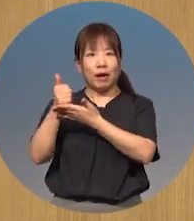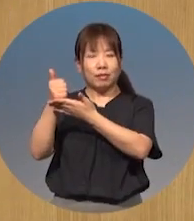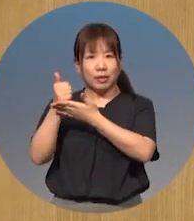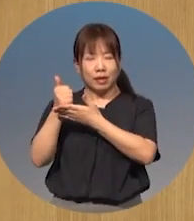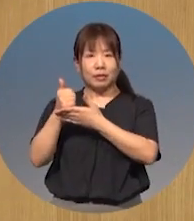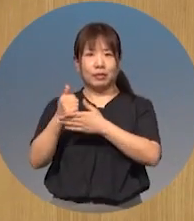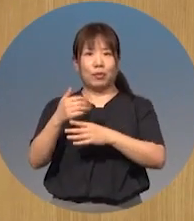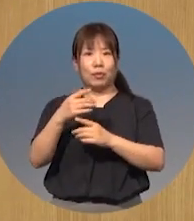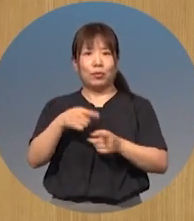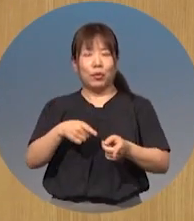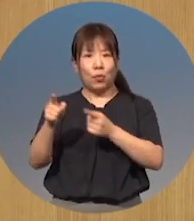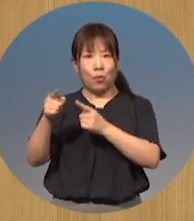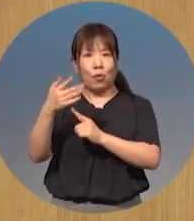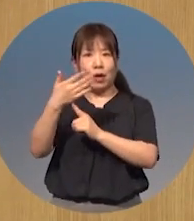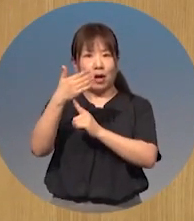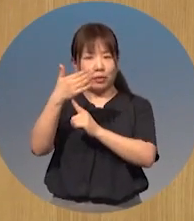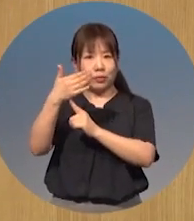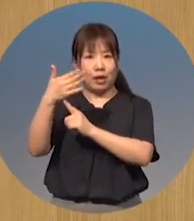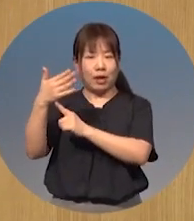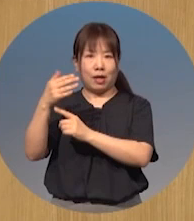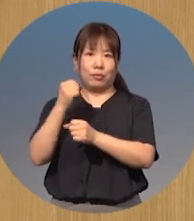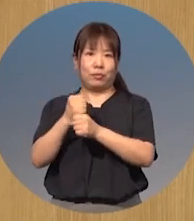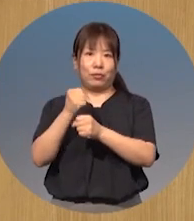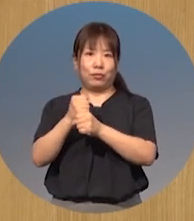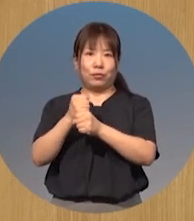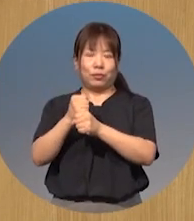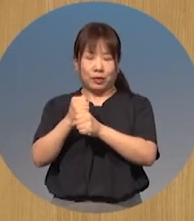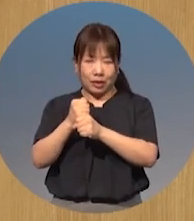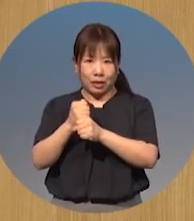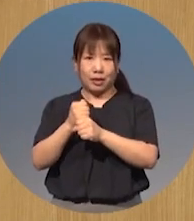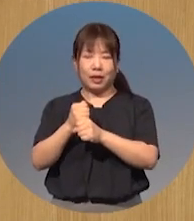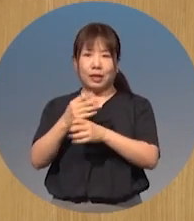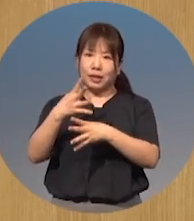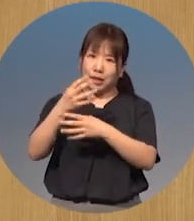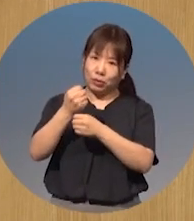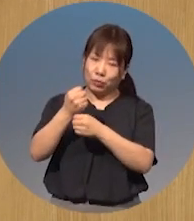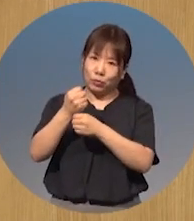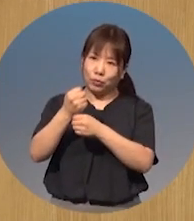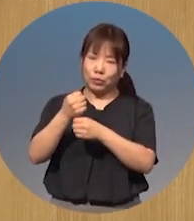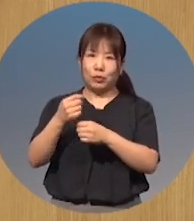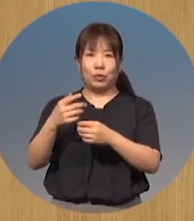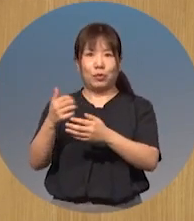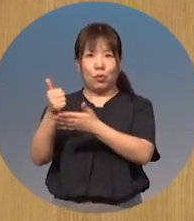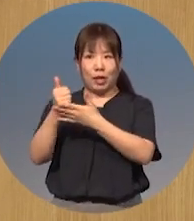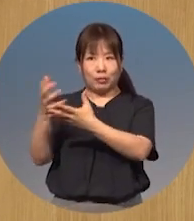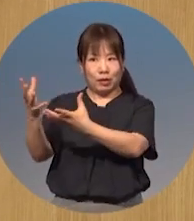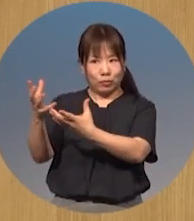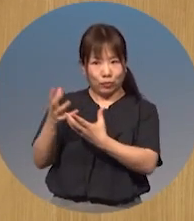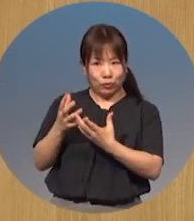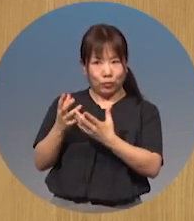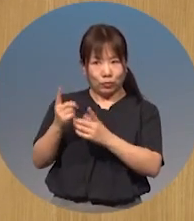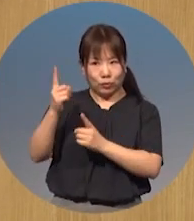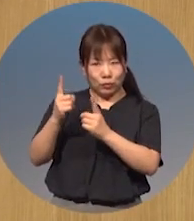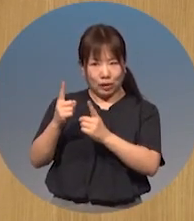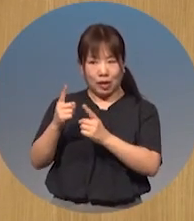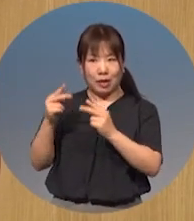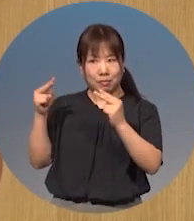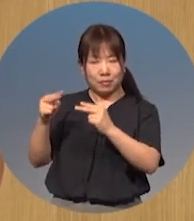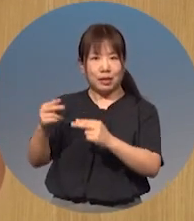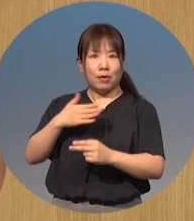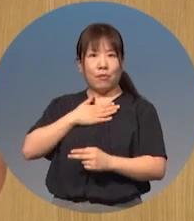を作っていつお客さんが来るかわかるようにお客さんの